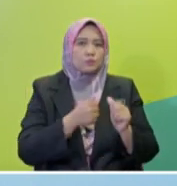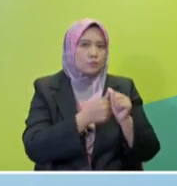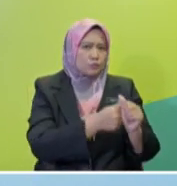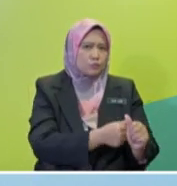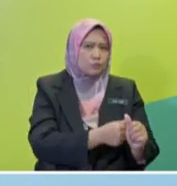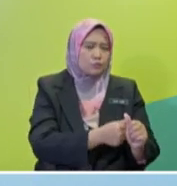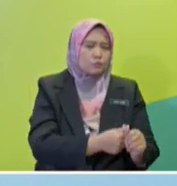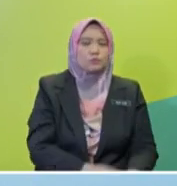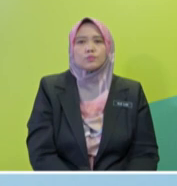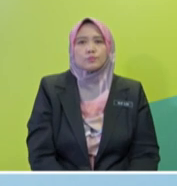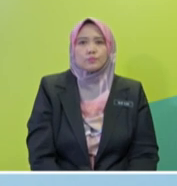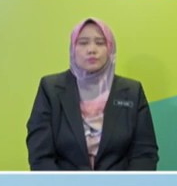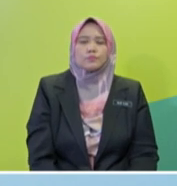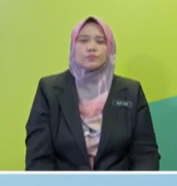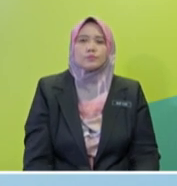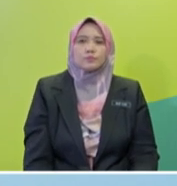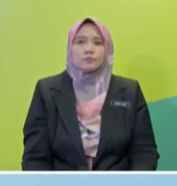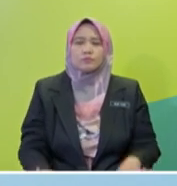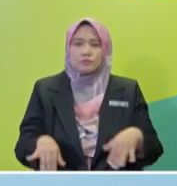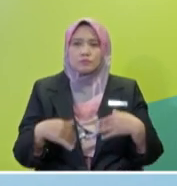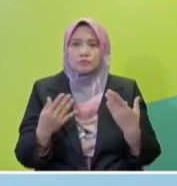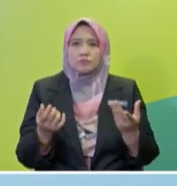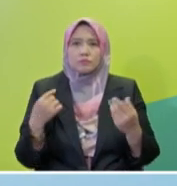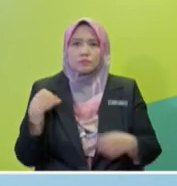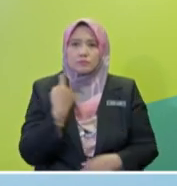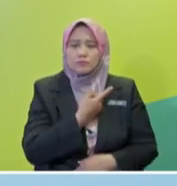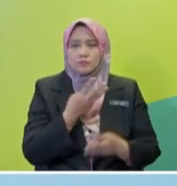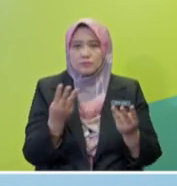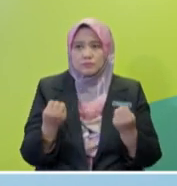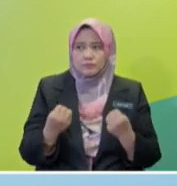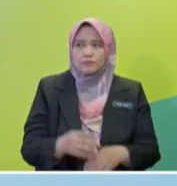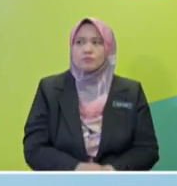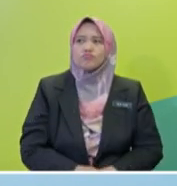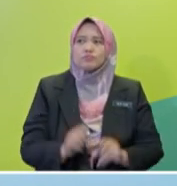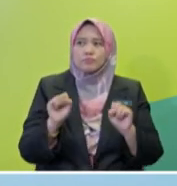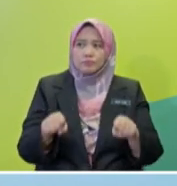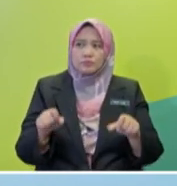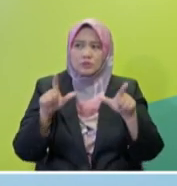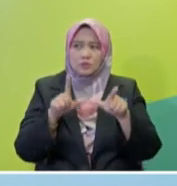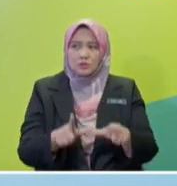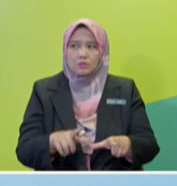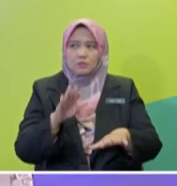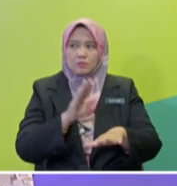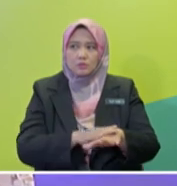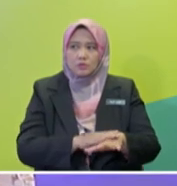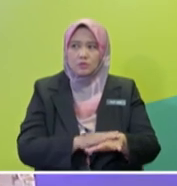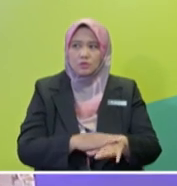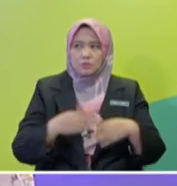diantara take body dan juga akhir body oke juga